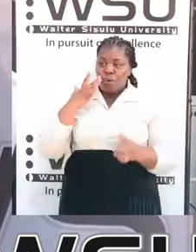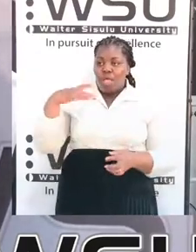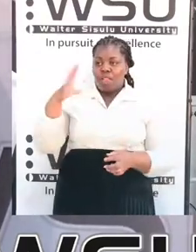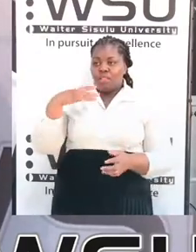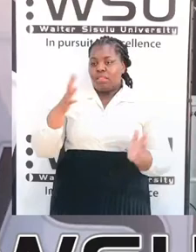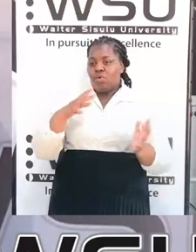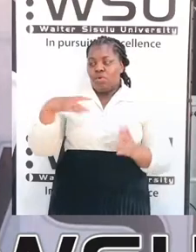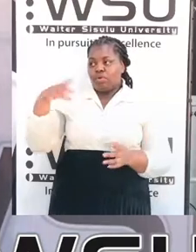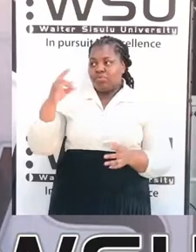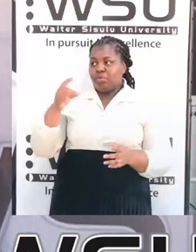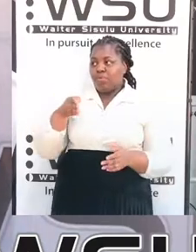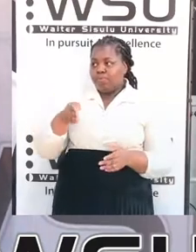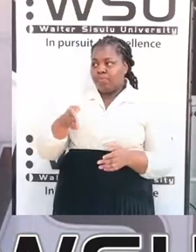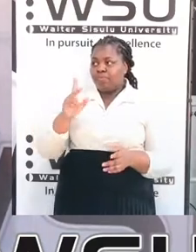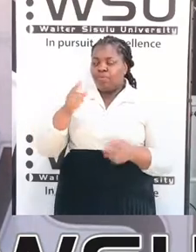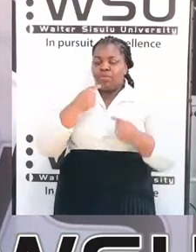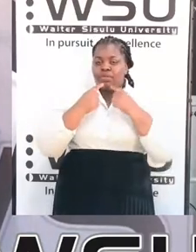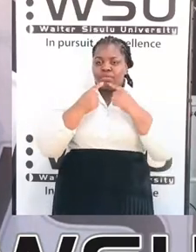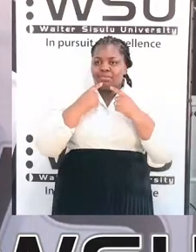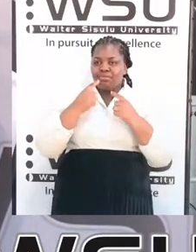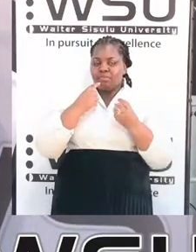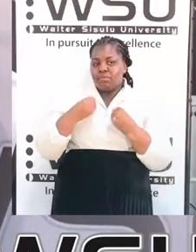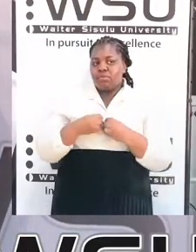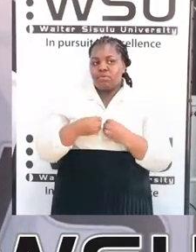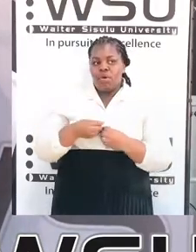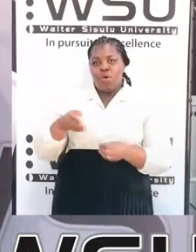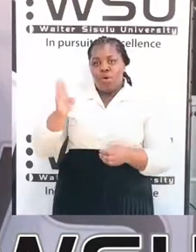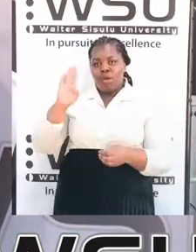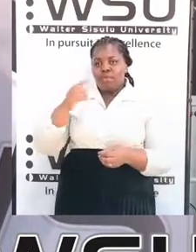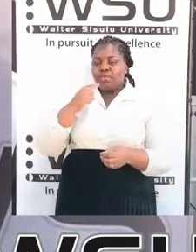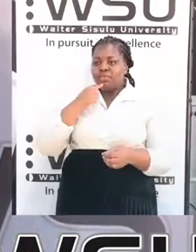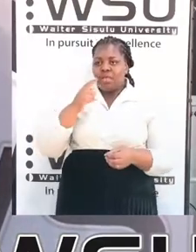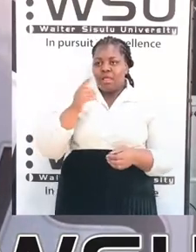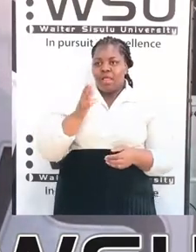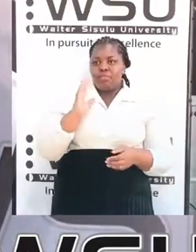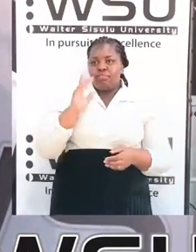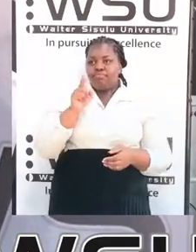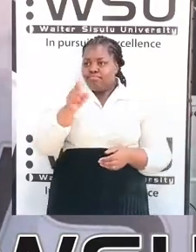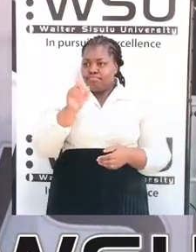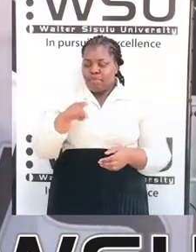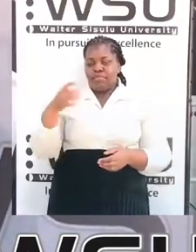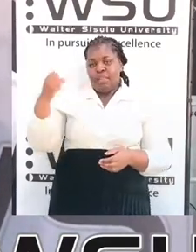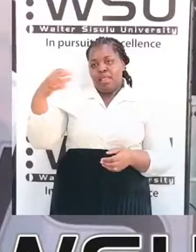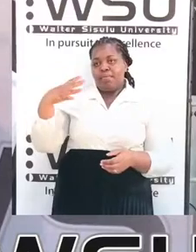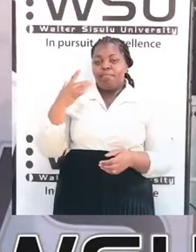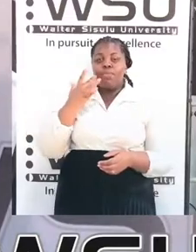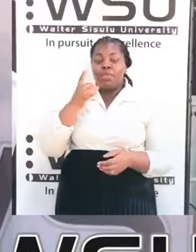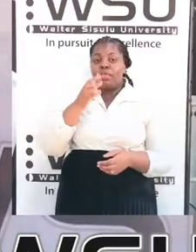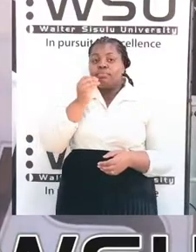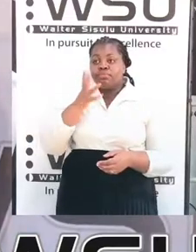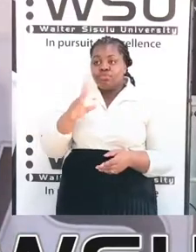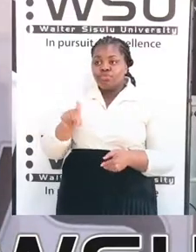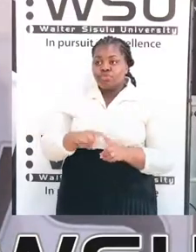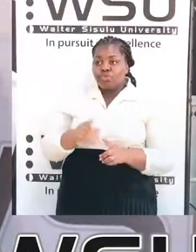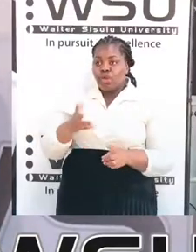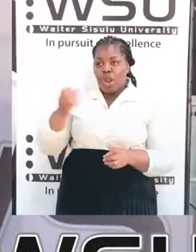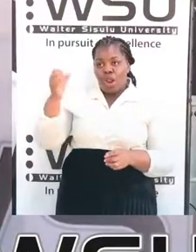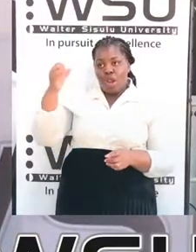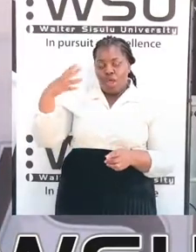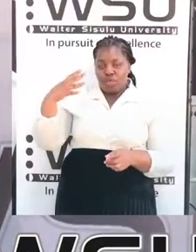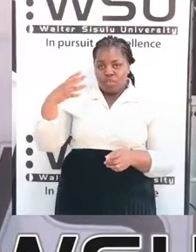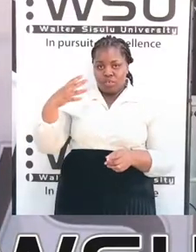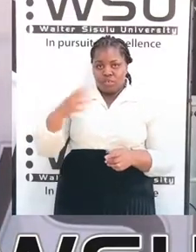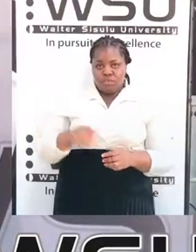kaThixo emntwini uthetha izinto umoya kathi uthi let there be light. And akutsho umoya kaThixo emntwini